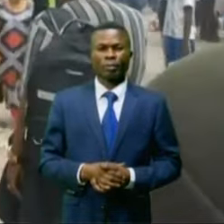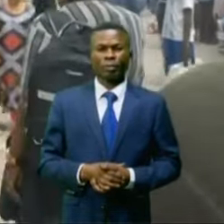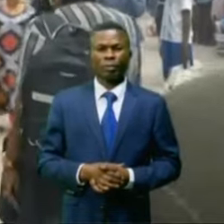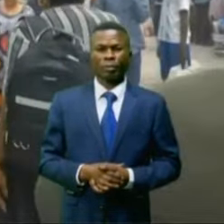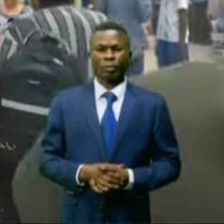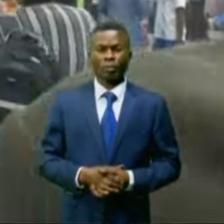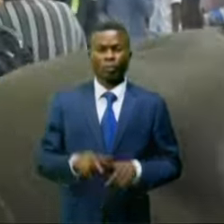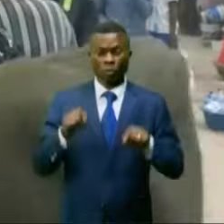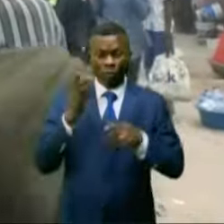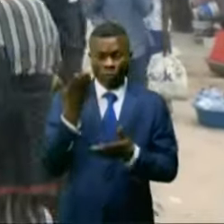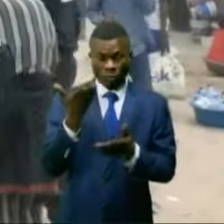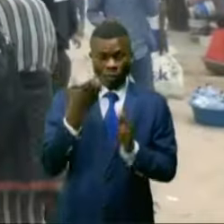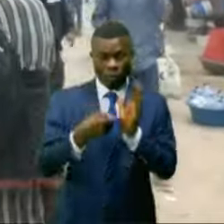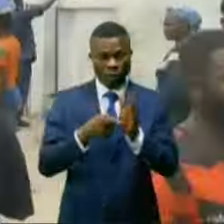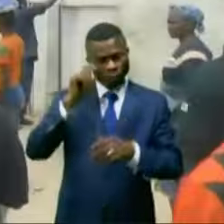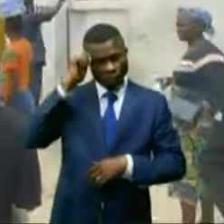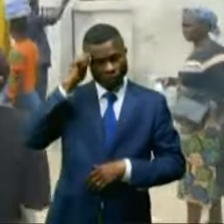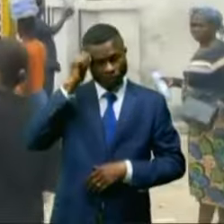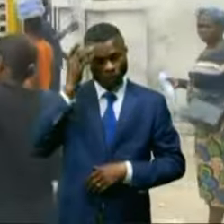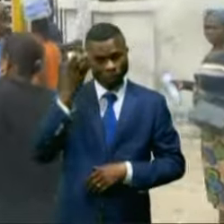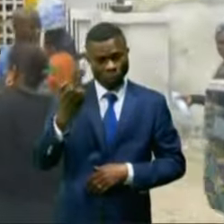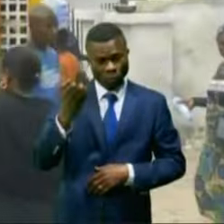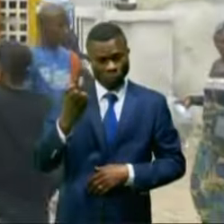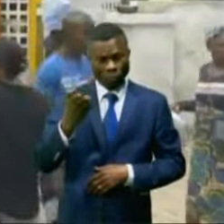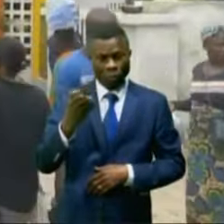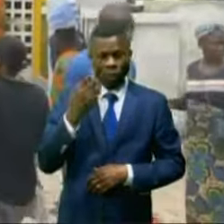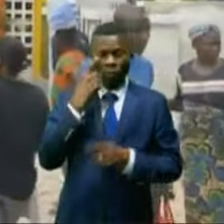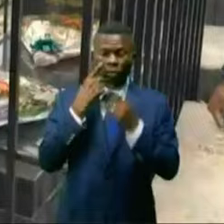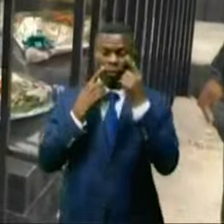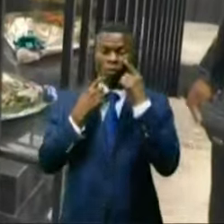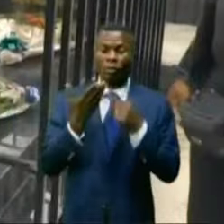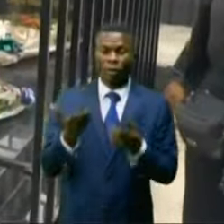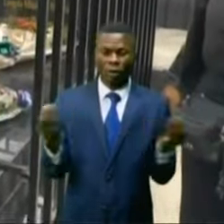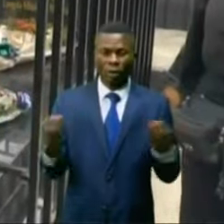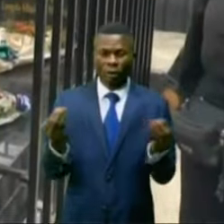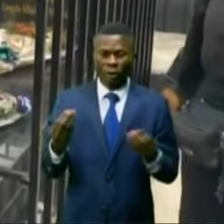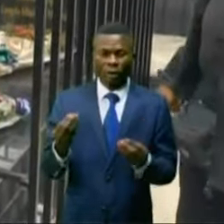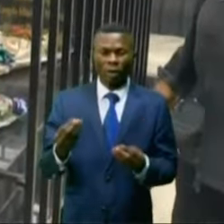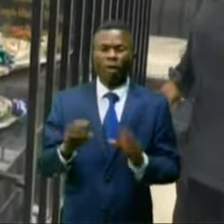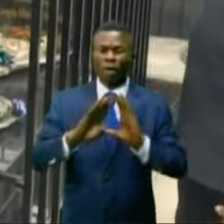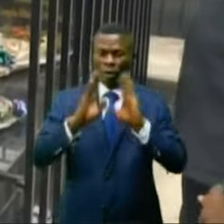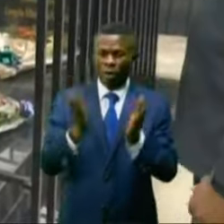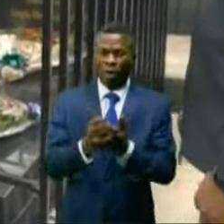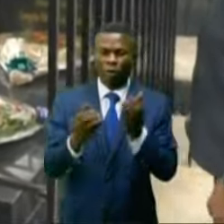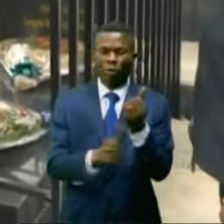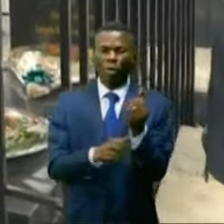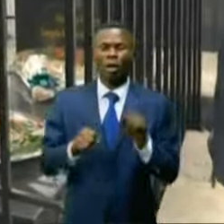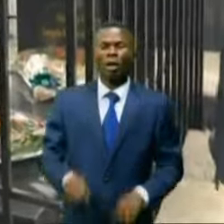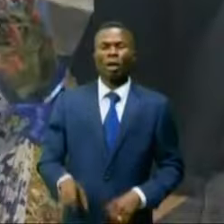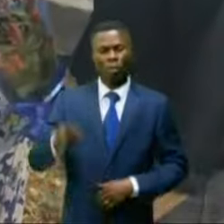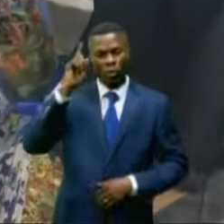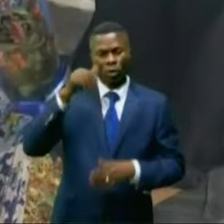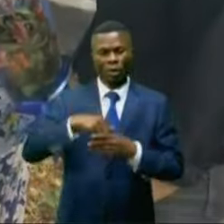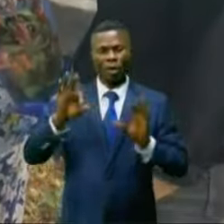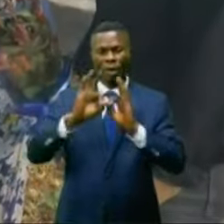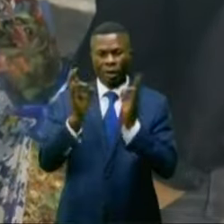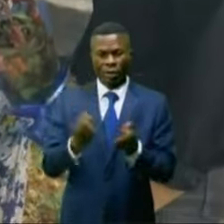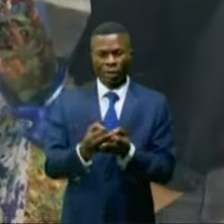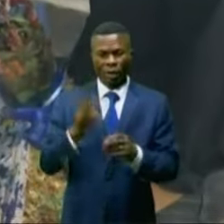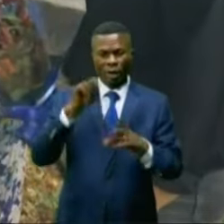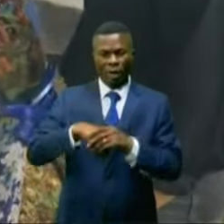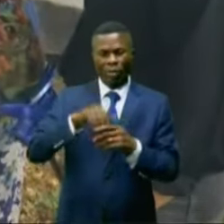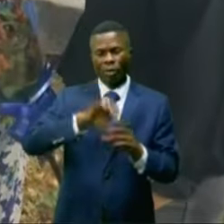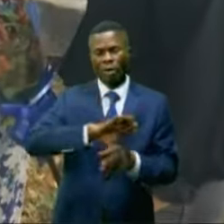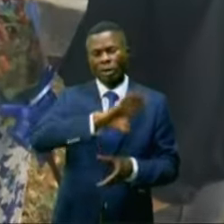Ce sont là des souvenirs qui font couler des larmes en mémoire de ceux qui nous ont quittés et se trouvent dans l'au-delà.